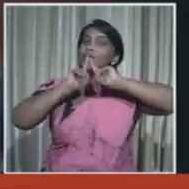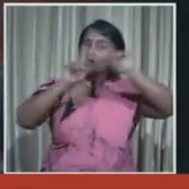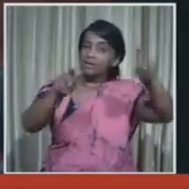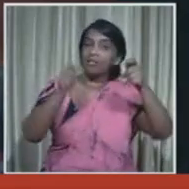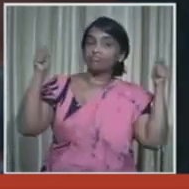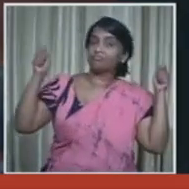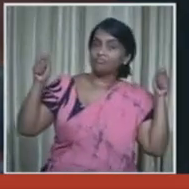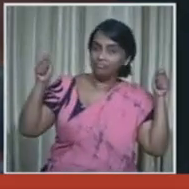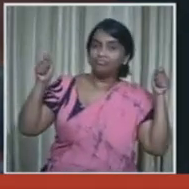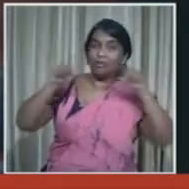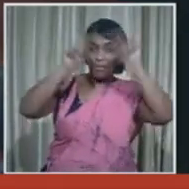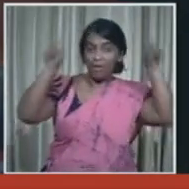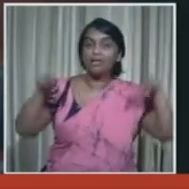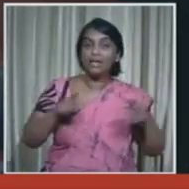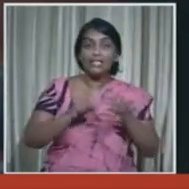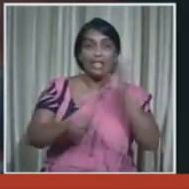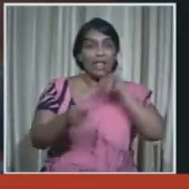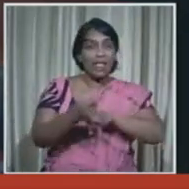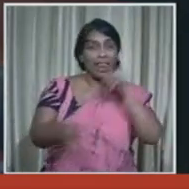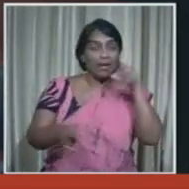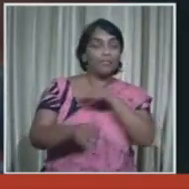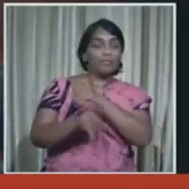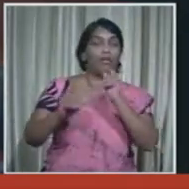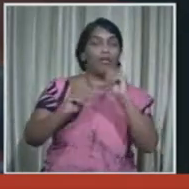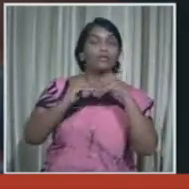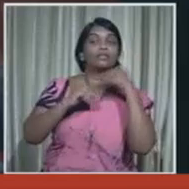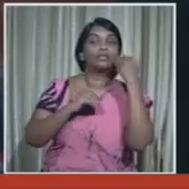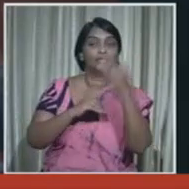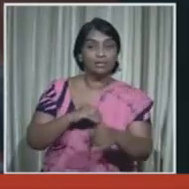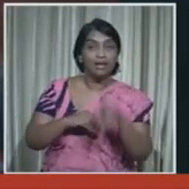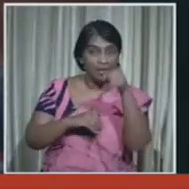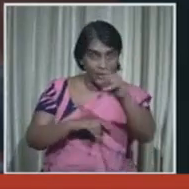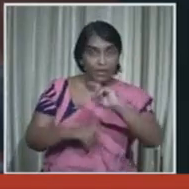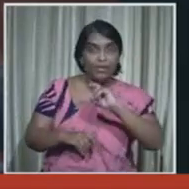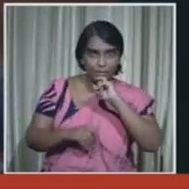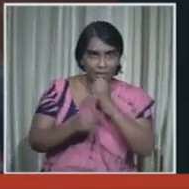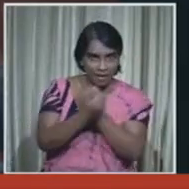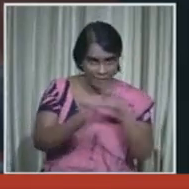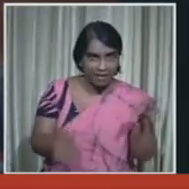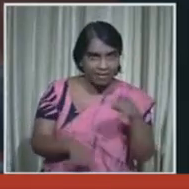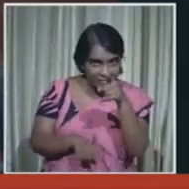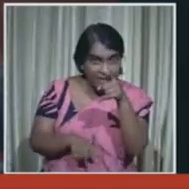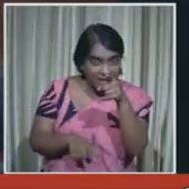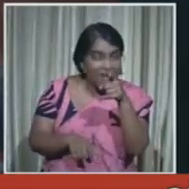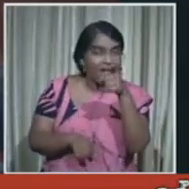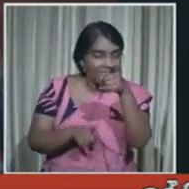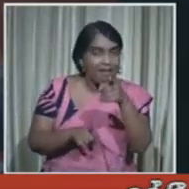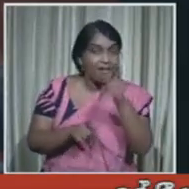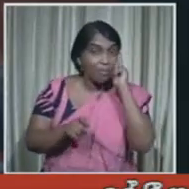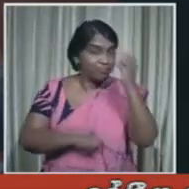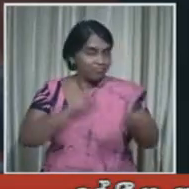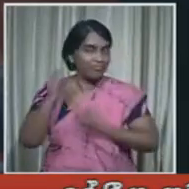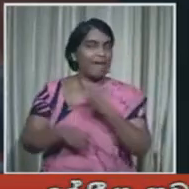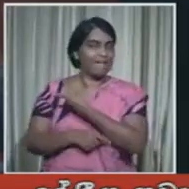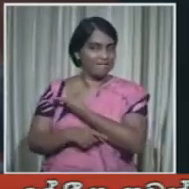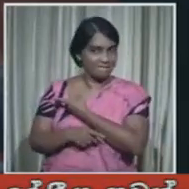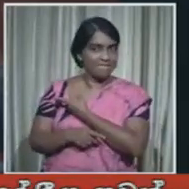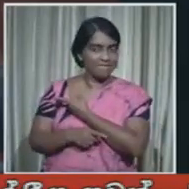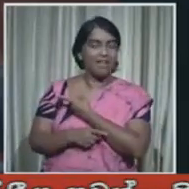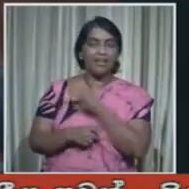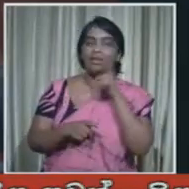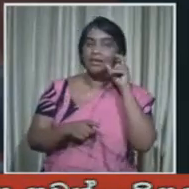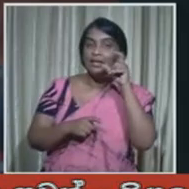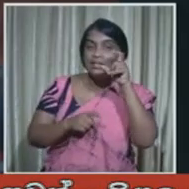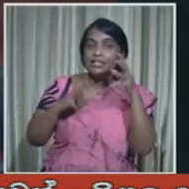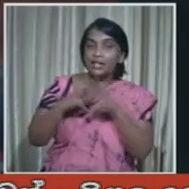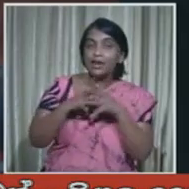ඉන්නේ ජනාධිපති ලේකම් කාර්යාල ගාව ගිහිල්ලා ආ ඔයාගේ නඩුවක් විදාස් වුණා නේද අන්න ඒකට ජනතාවේ කෝපයක් තිනවා